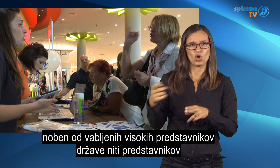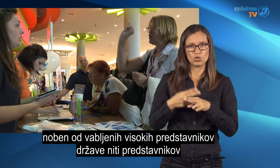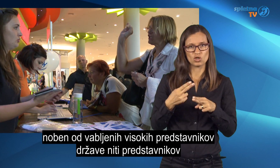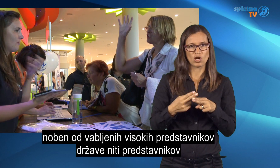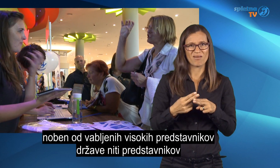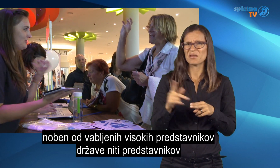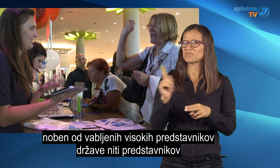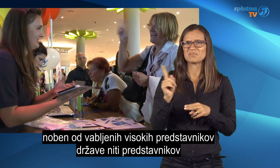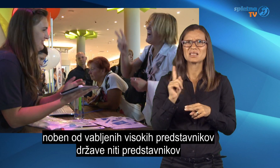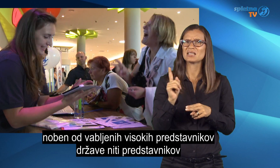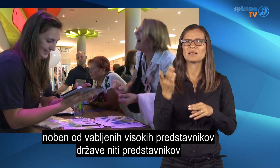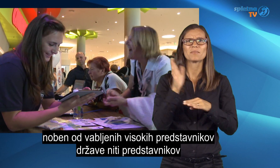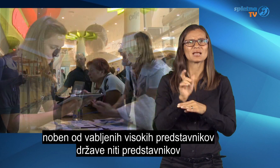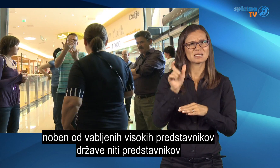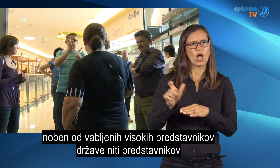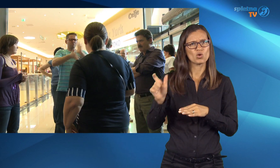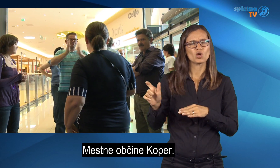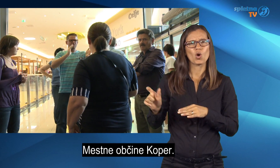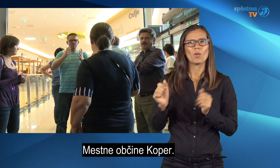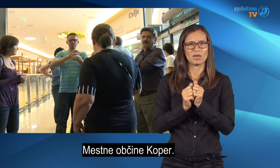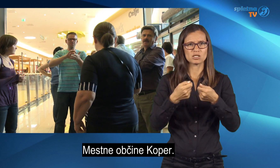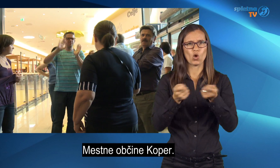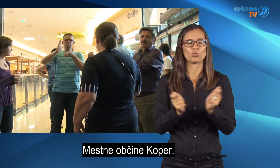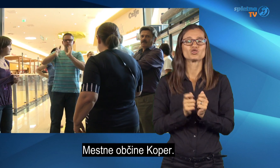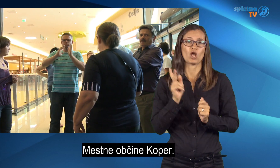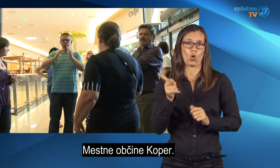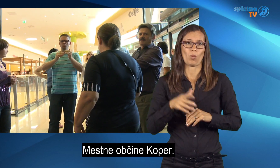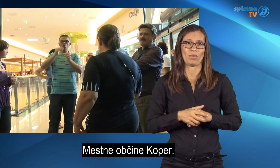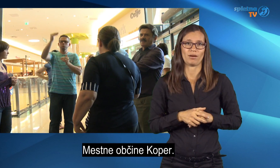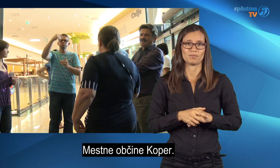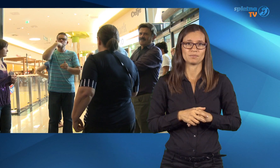predstavnikov države, niti predstavnikov mestne občine Koper.